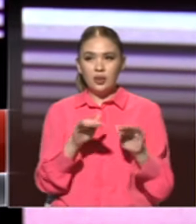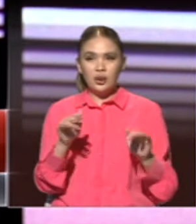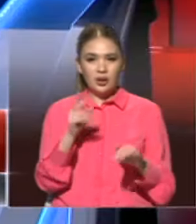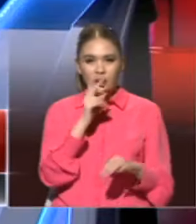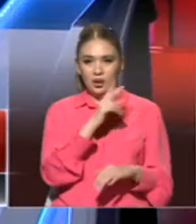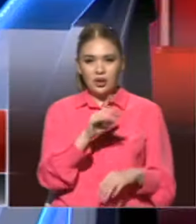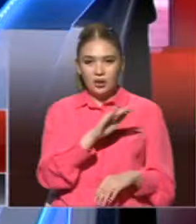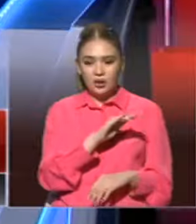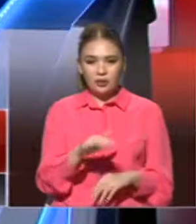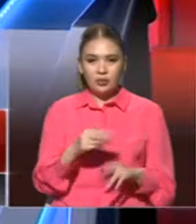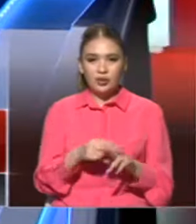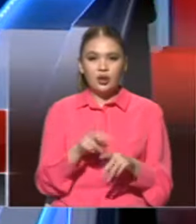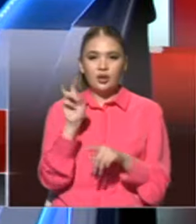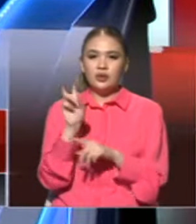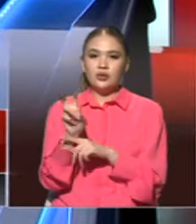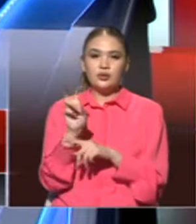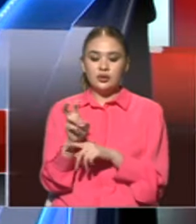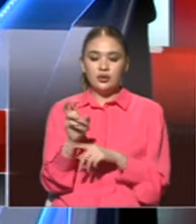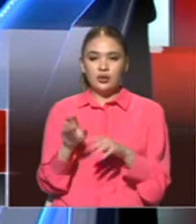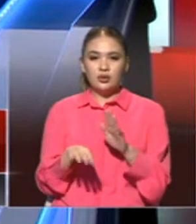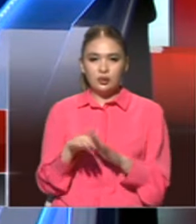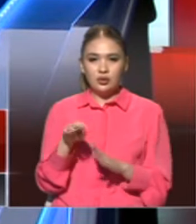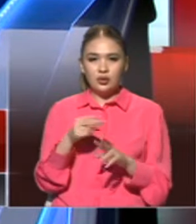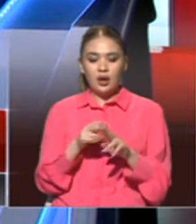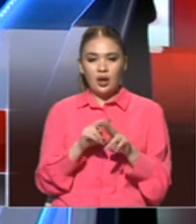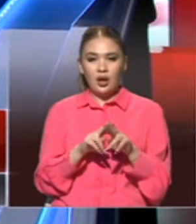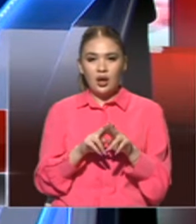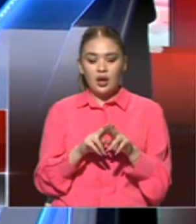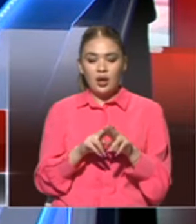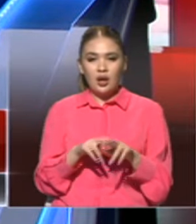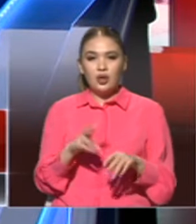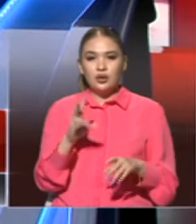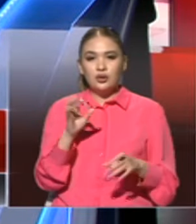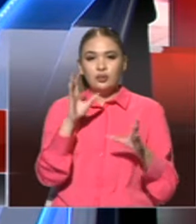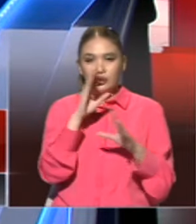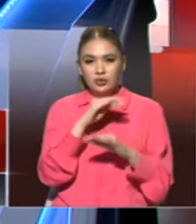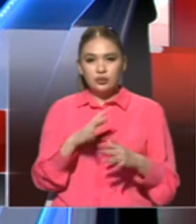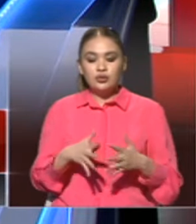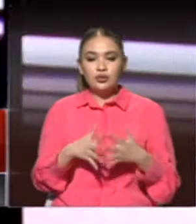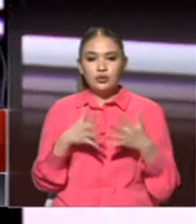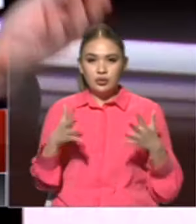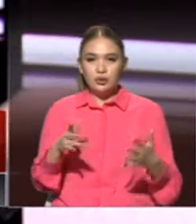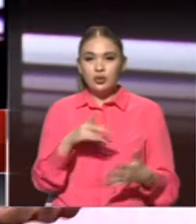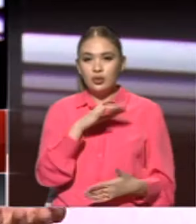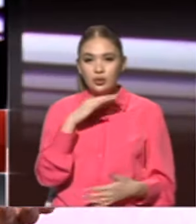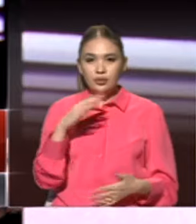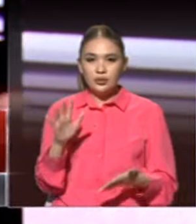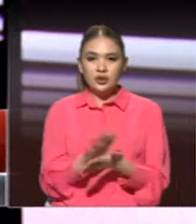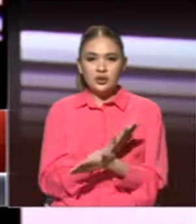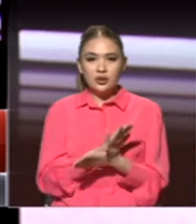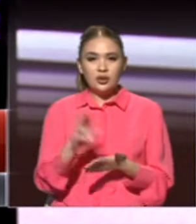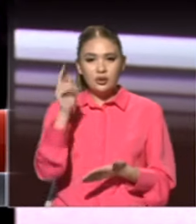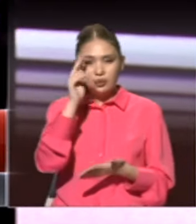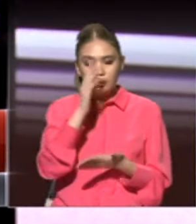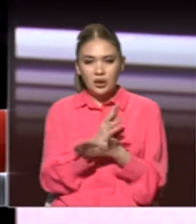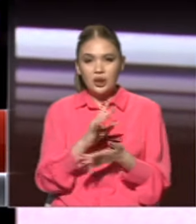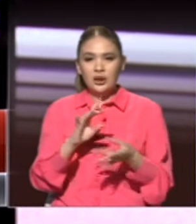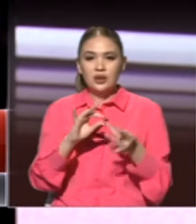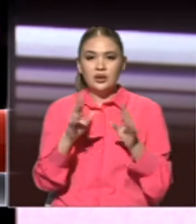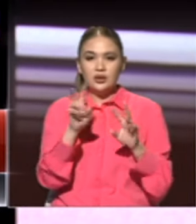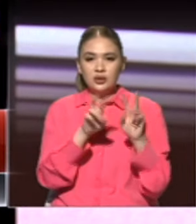оқу орталықтарына барады, басқа деген секілді. Бірақ мүмкіндіктер өте үлкен көп қазір. Тегін сабақтар бар, интернеттен іздесе